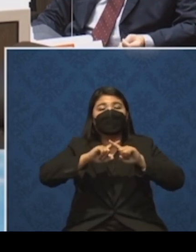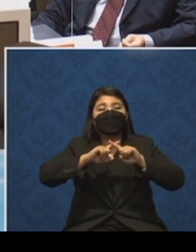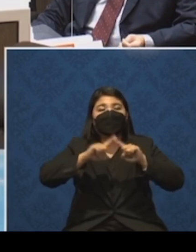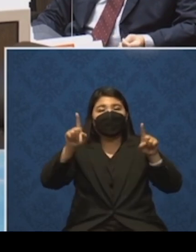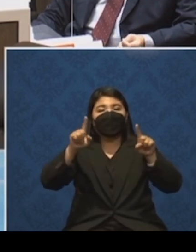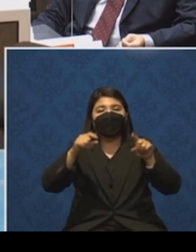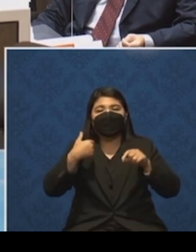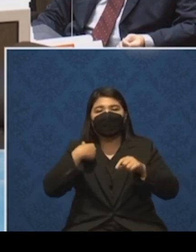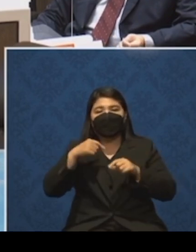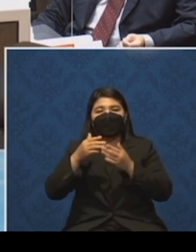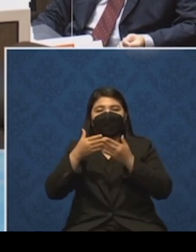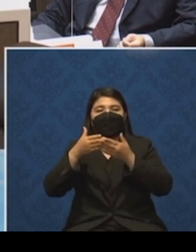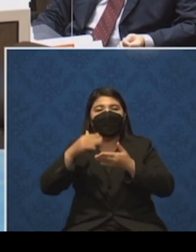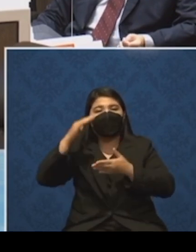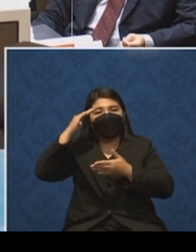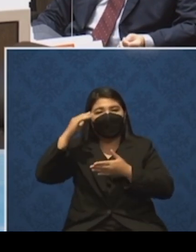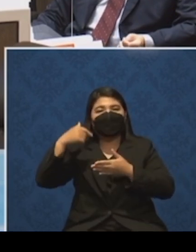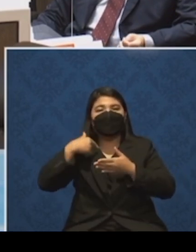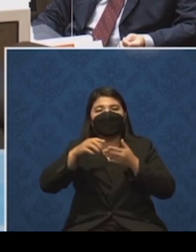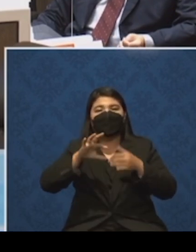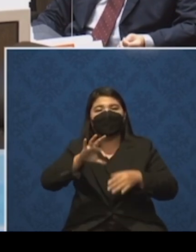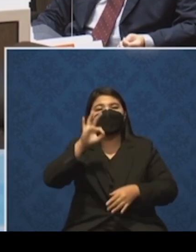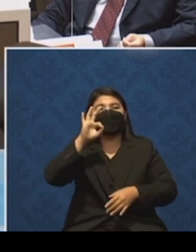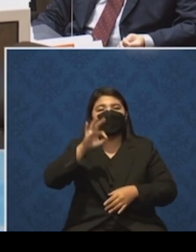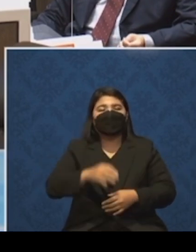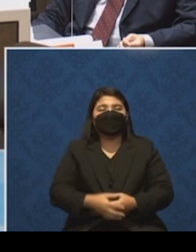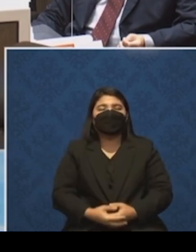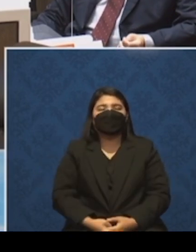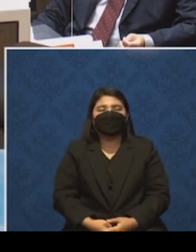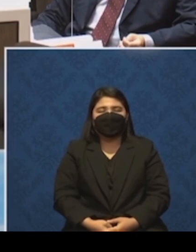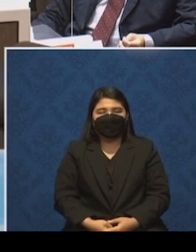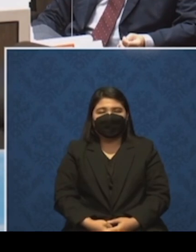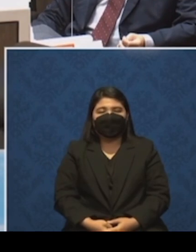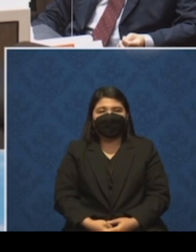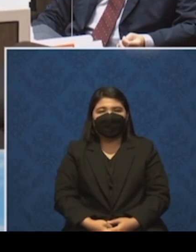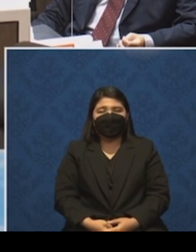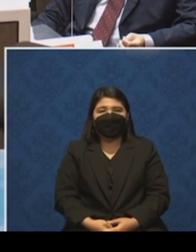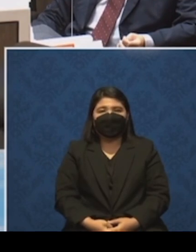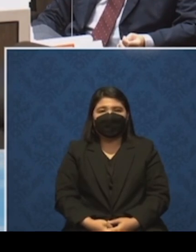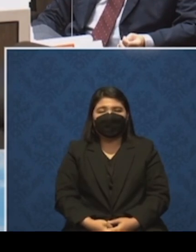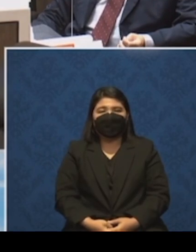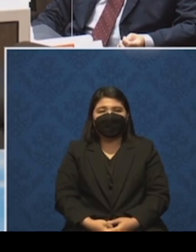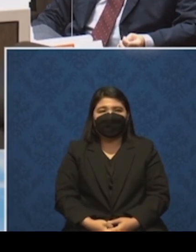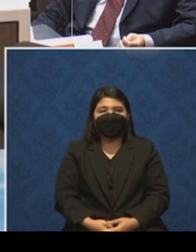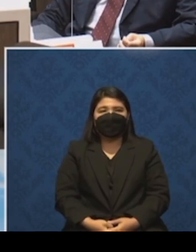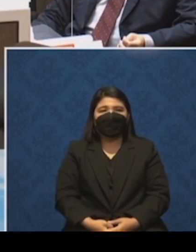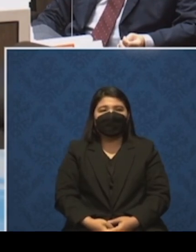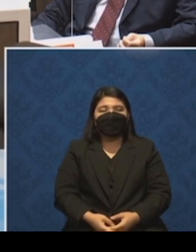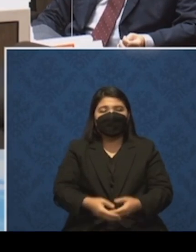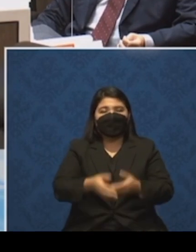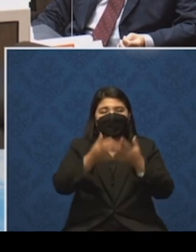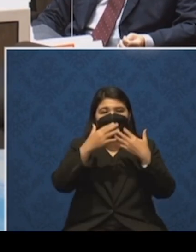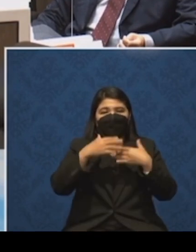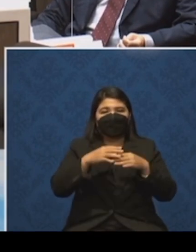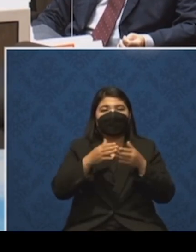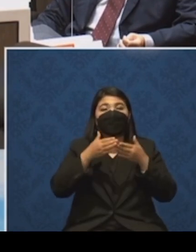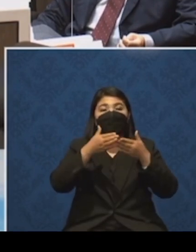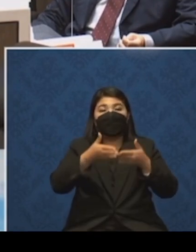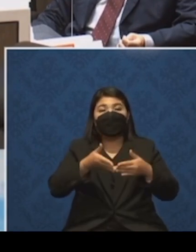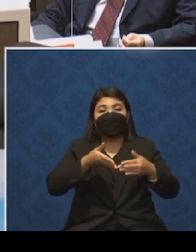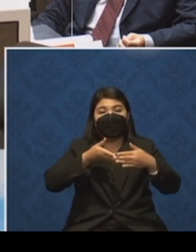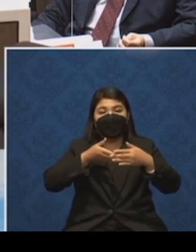พเรือได้คัดเลือกต่อไปเรื่องของกรณีเรือดำน้ำต้อง